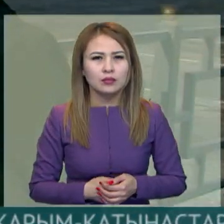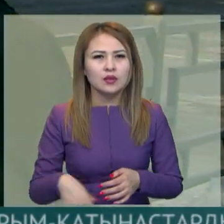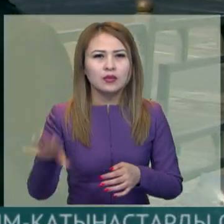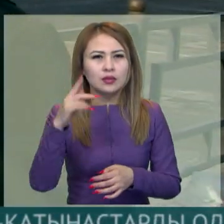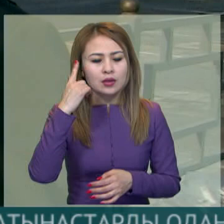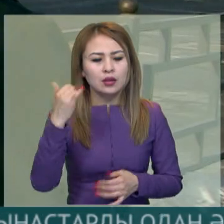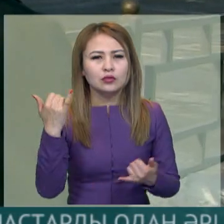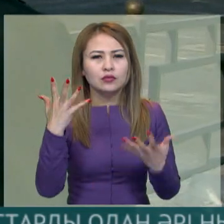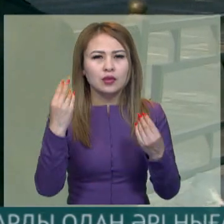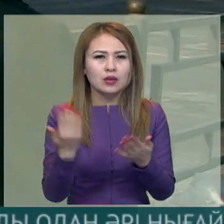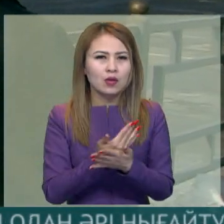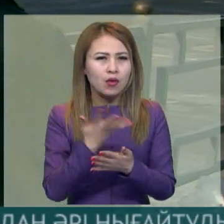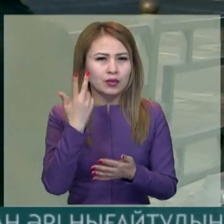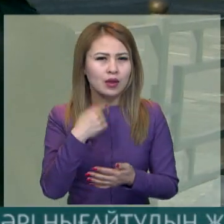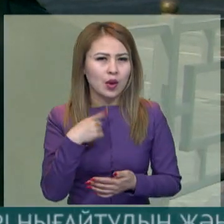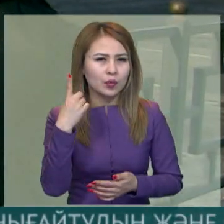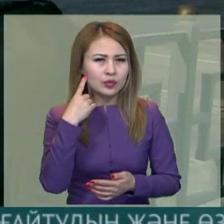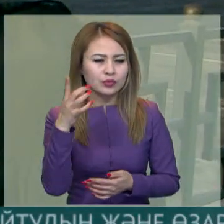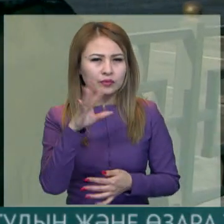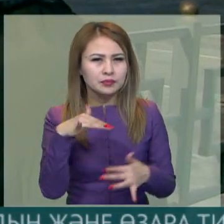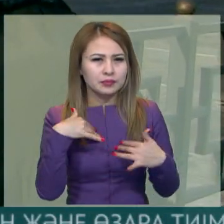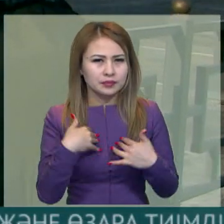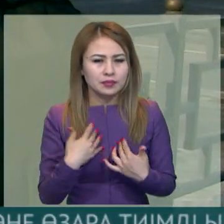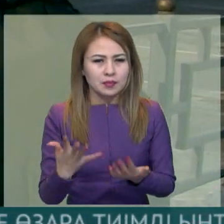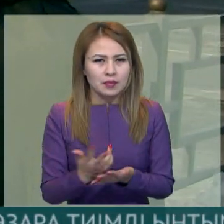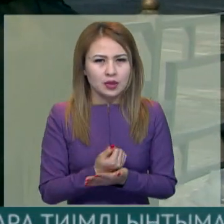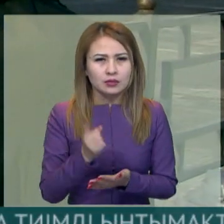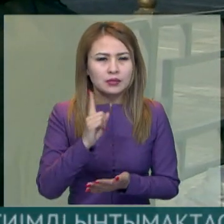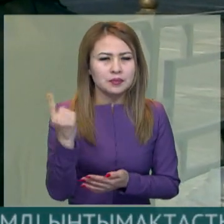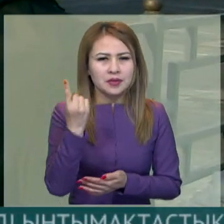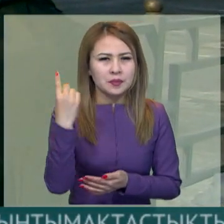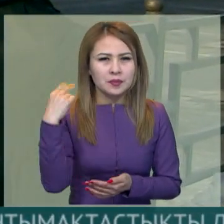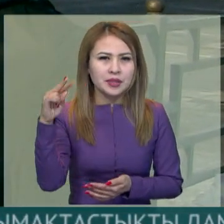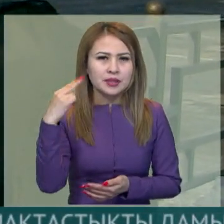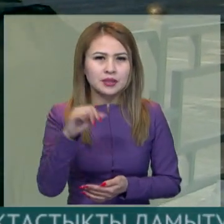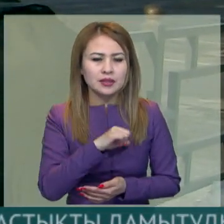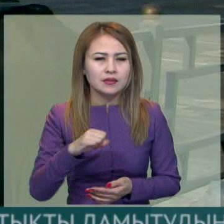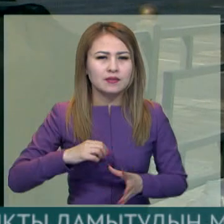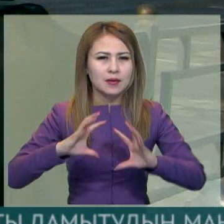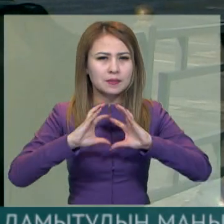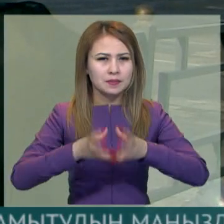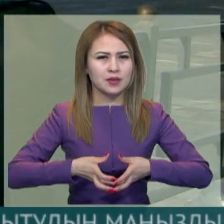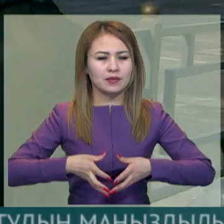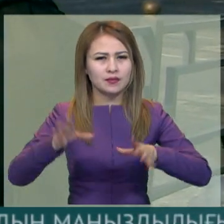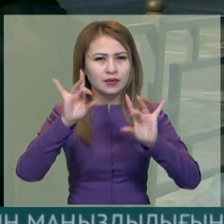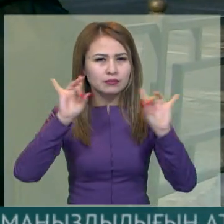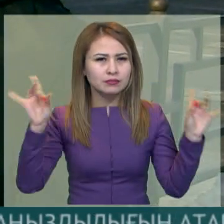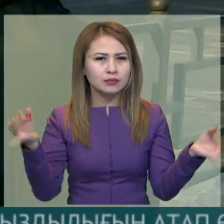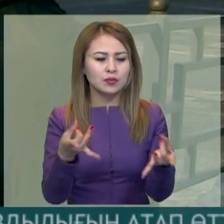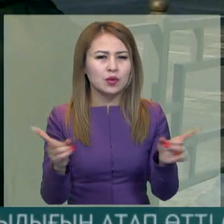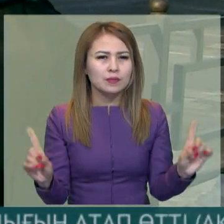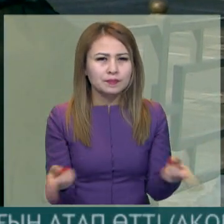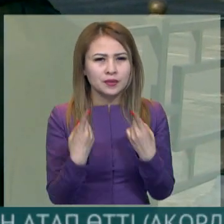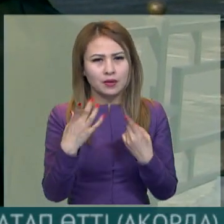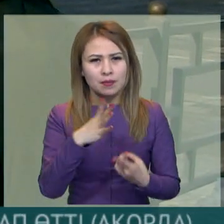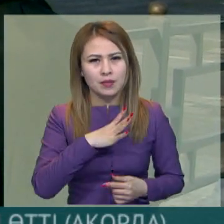Білесіз бе, бұл жаңалықты естіген кезде біраз мұңайдым. Өйткені тұңғыш президентіміз бізді әлемдік деңгейде дамыған өркениетті